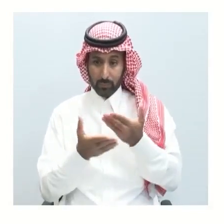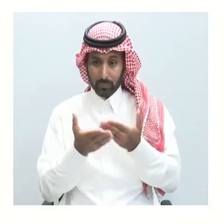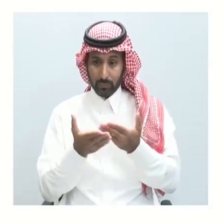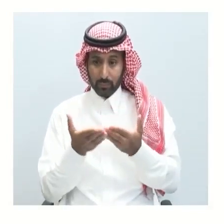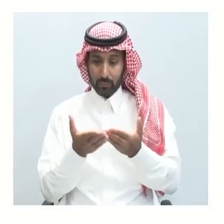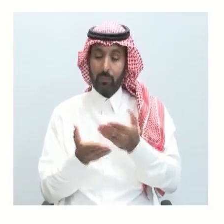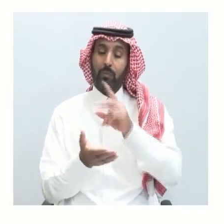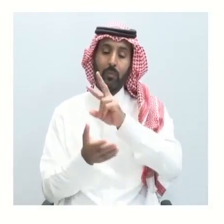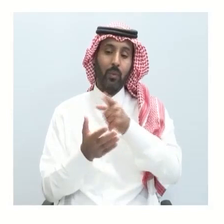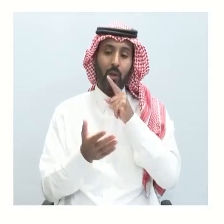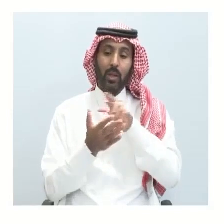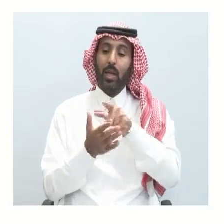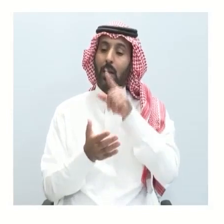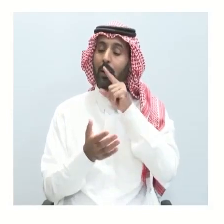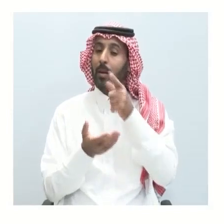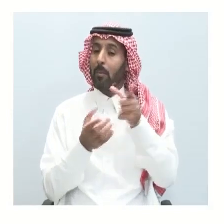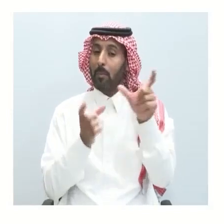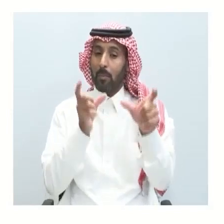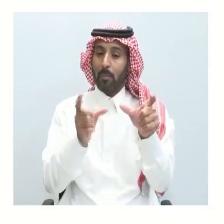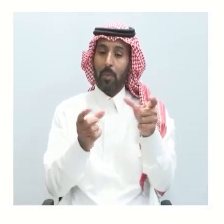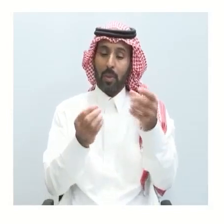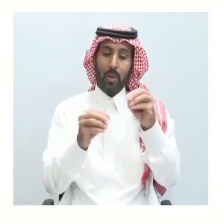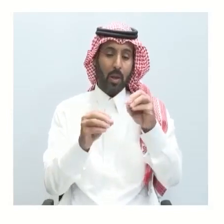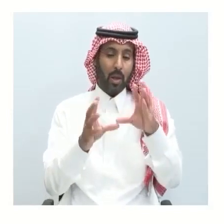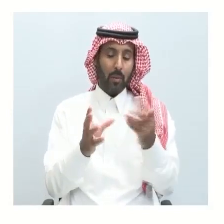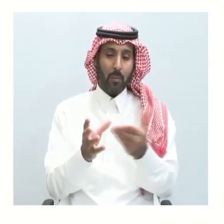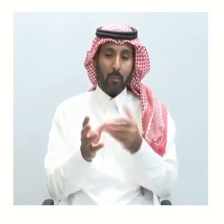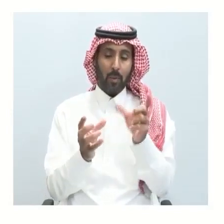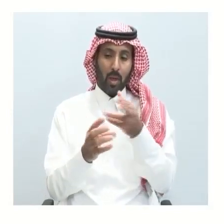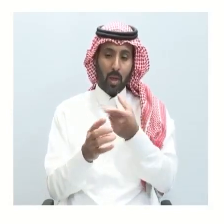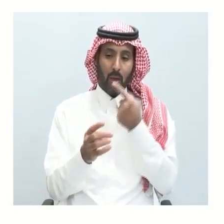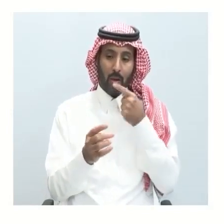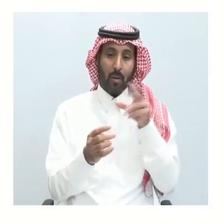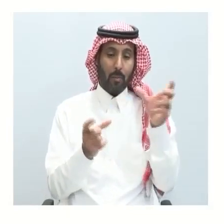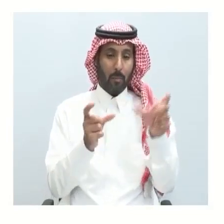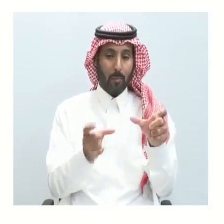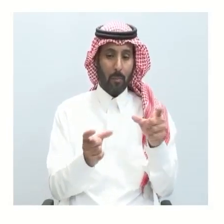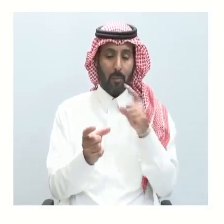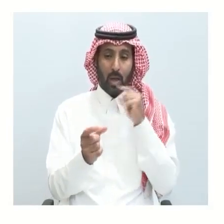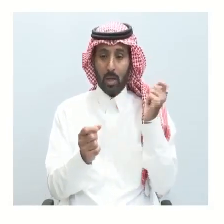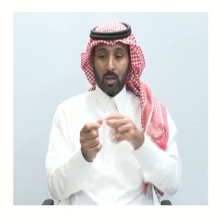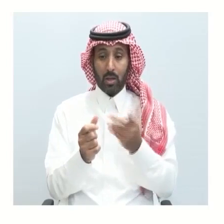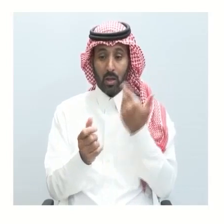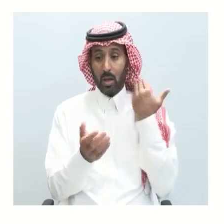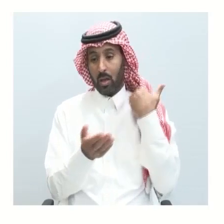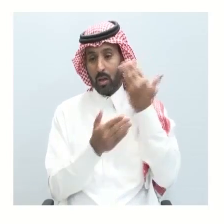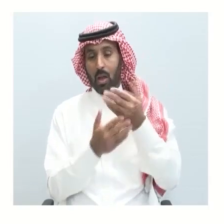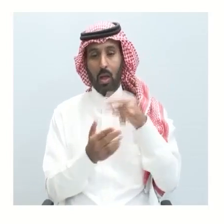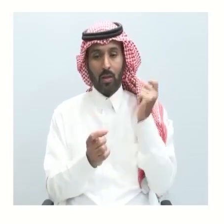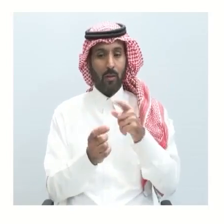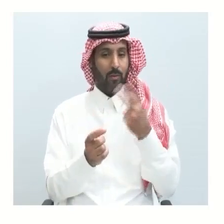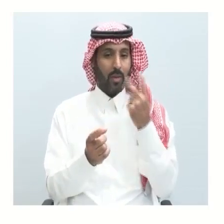الاتزان الذي يعتمد على تركيز المواد المتفاعلة والمواد الناتجة. انتهينا من الهدف الأول، بدأنا في الهدف